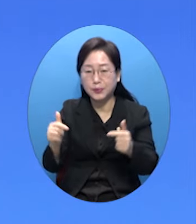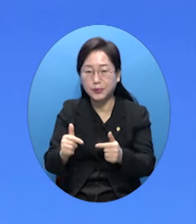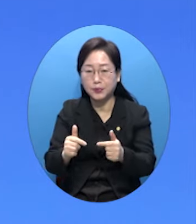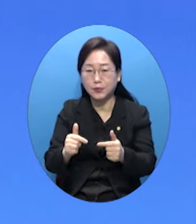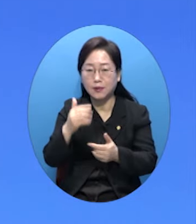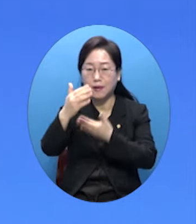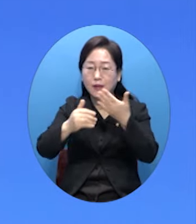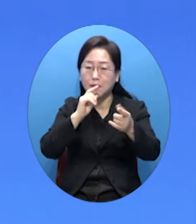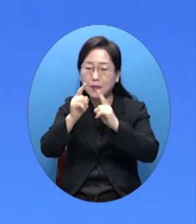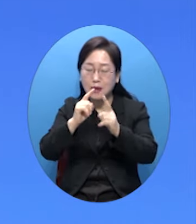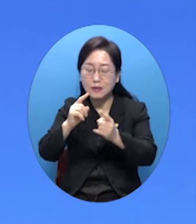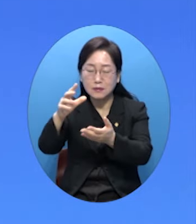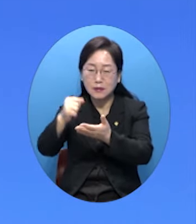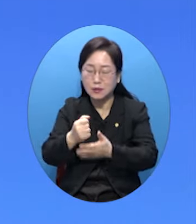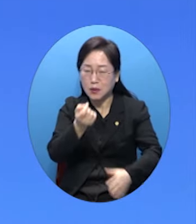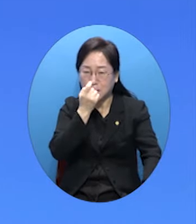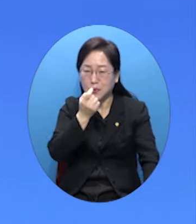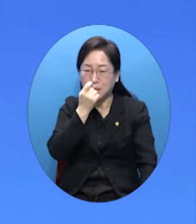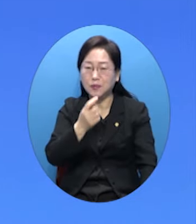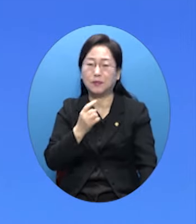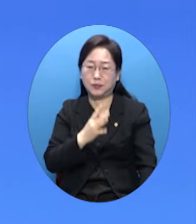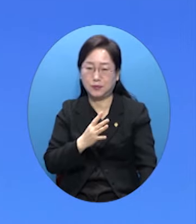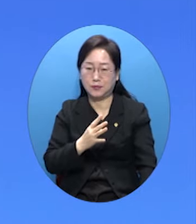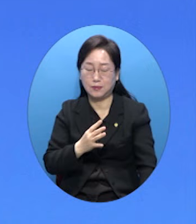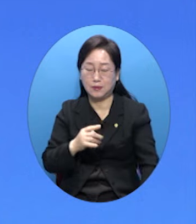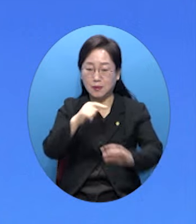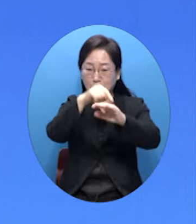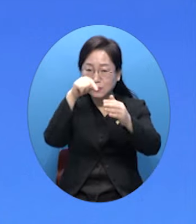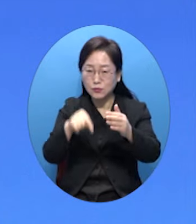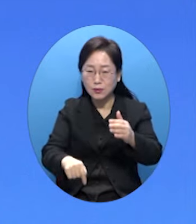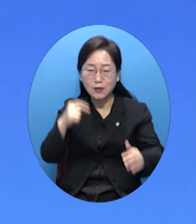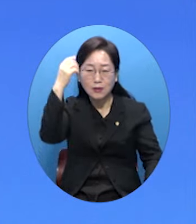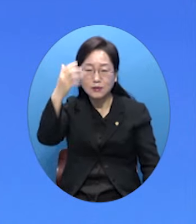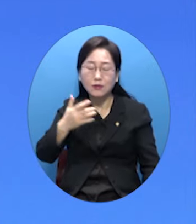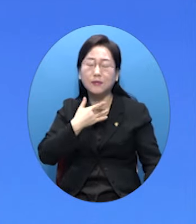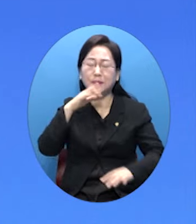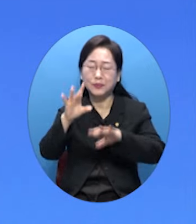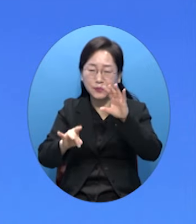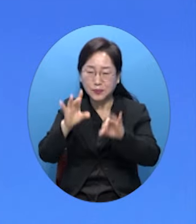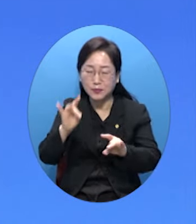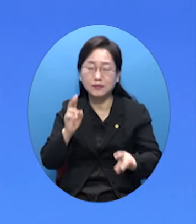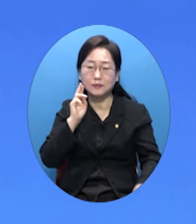돼서 굉장히 우리 마음속에 영적에 대한 갈급함이 있었는데